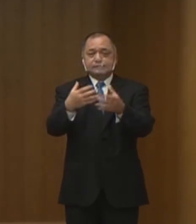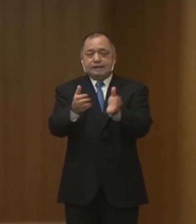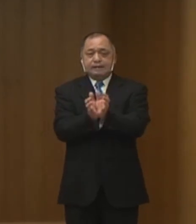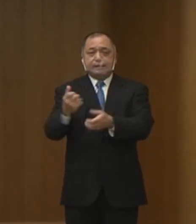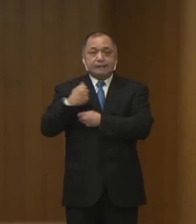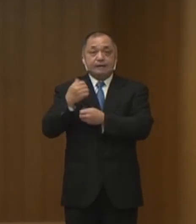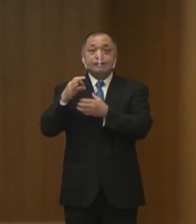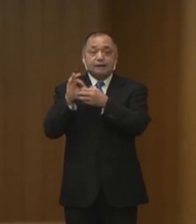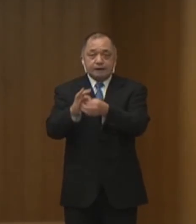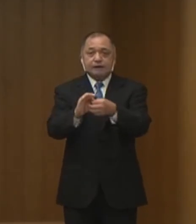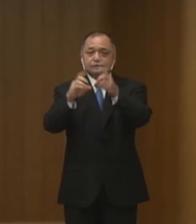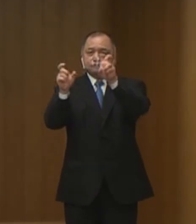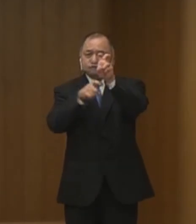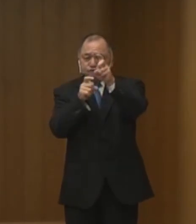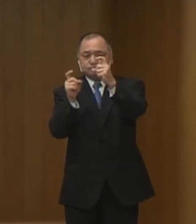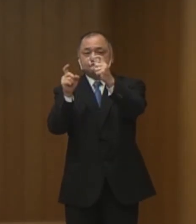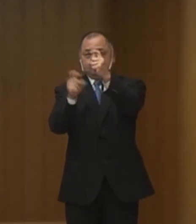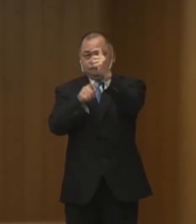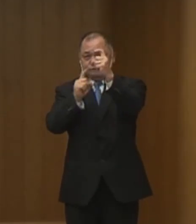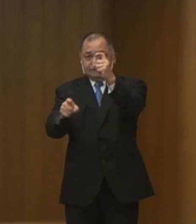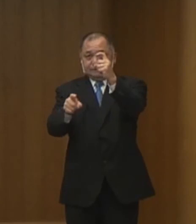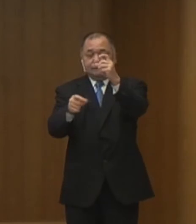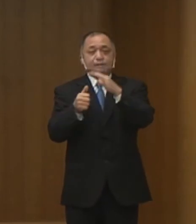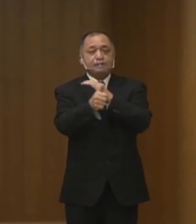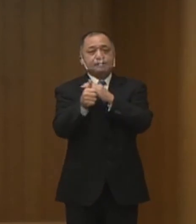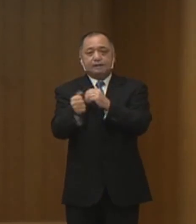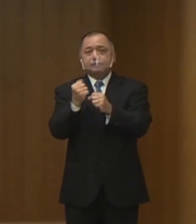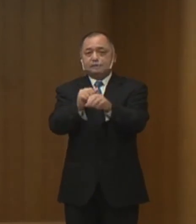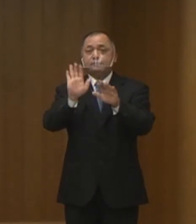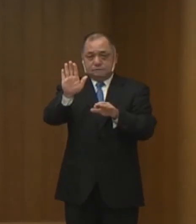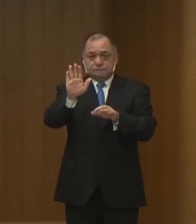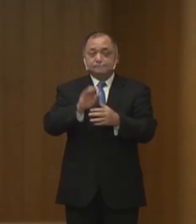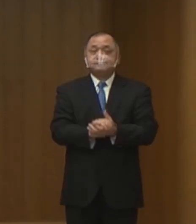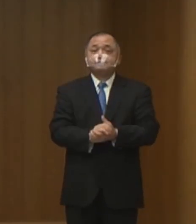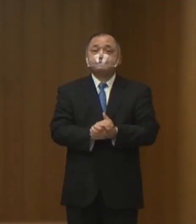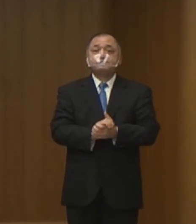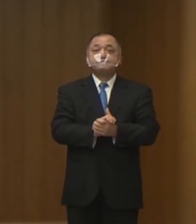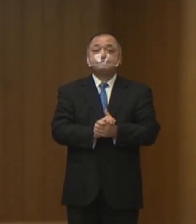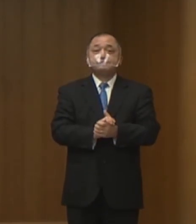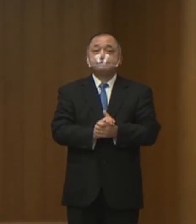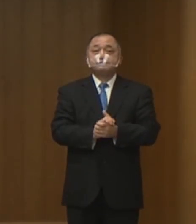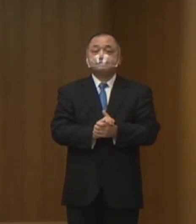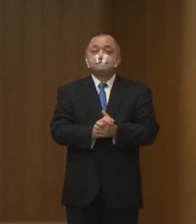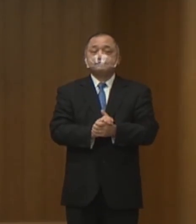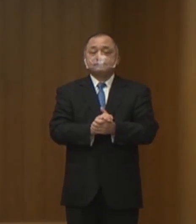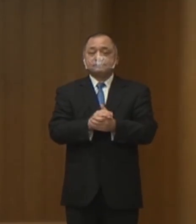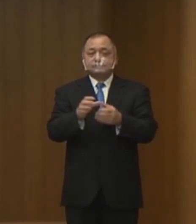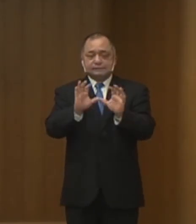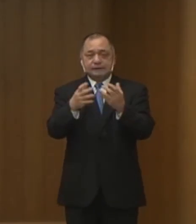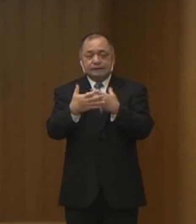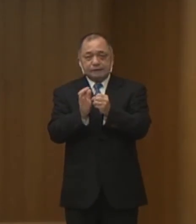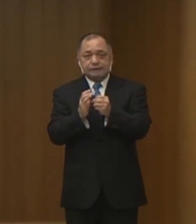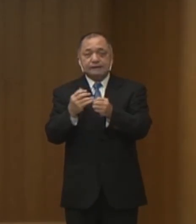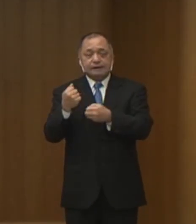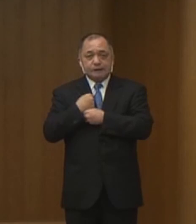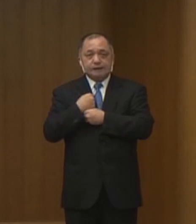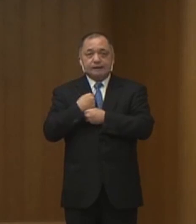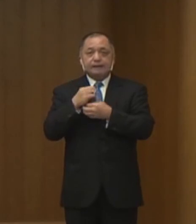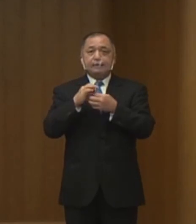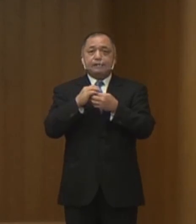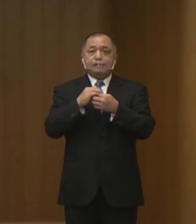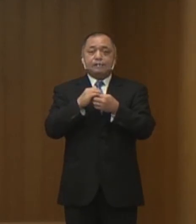の看護師の方などの派遣をいただいているところでございます。自衛隊や海上保安庁や関